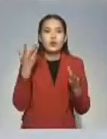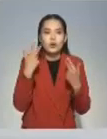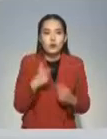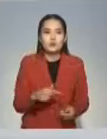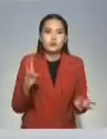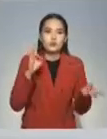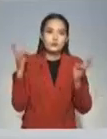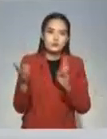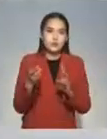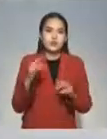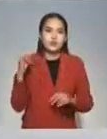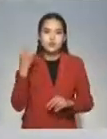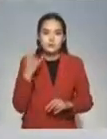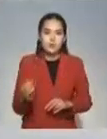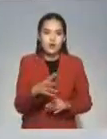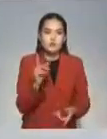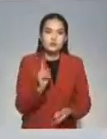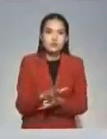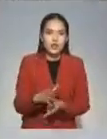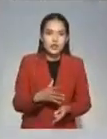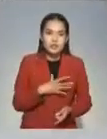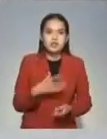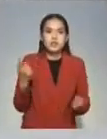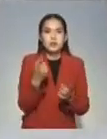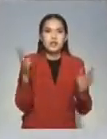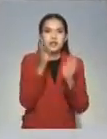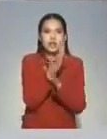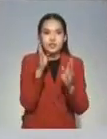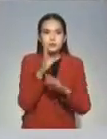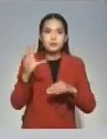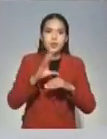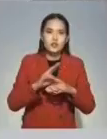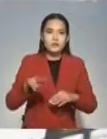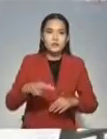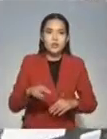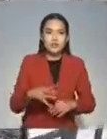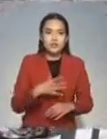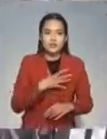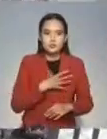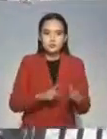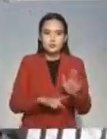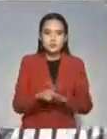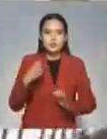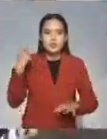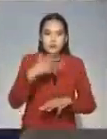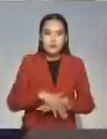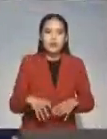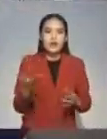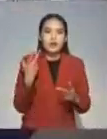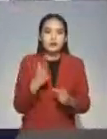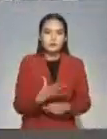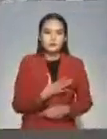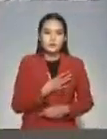так бушевала павлодарцы не помнят давно первые хлопья повалили к вечеру пятницы Аномалия какая-то